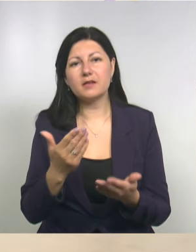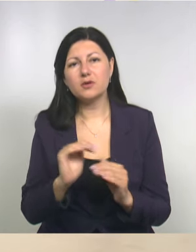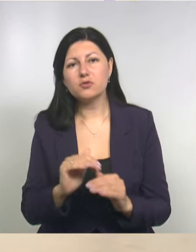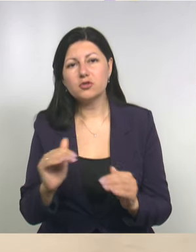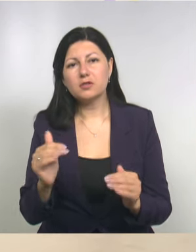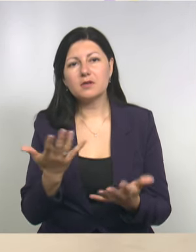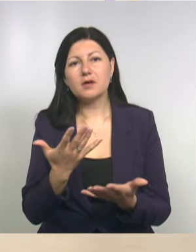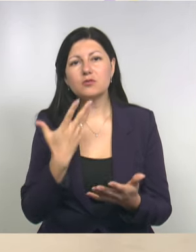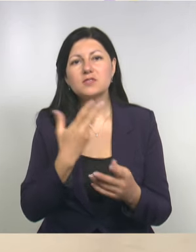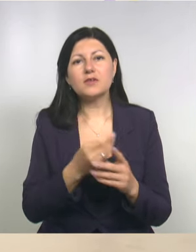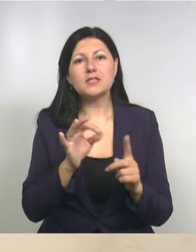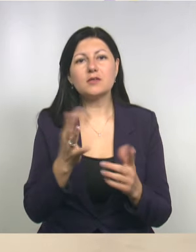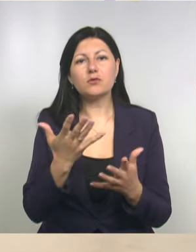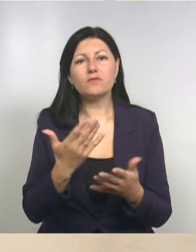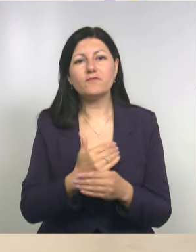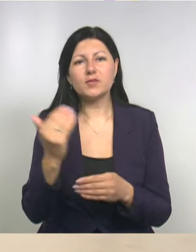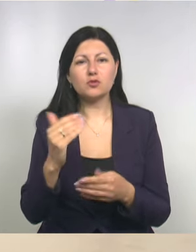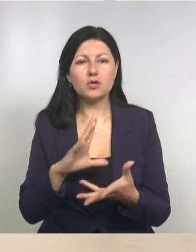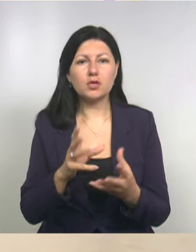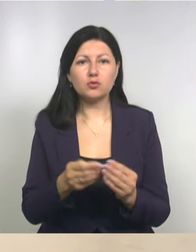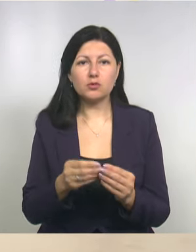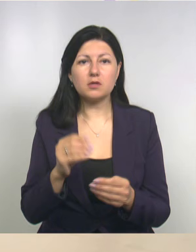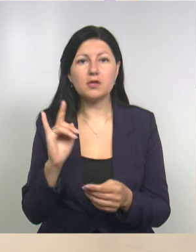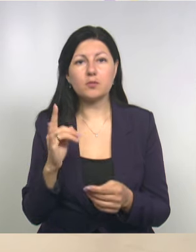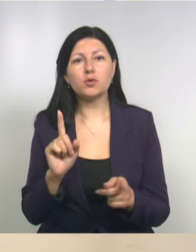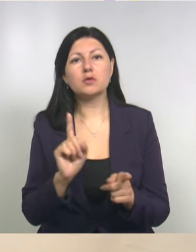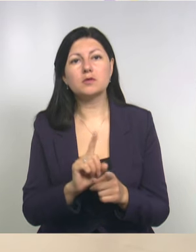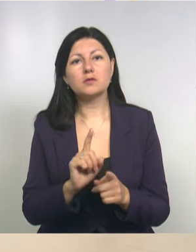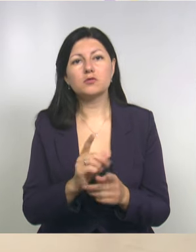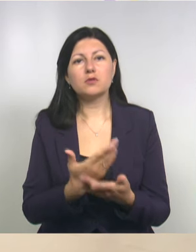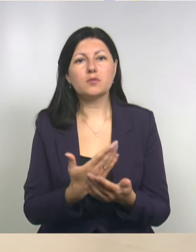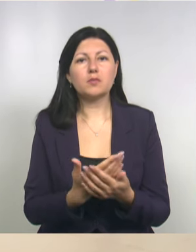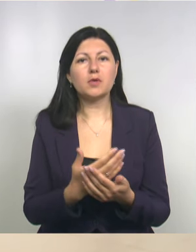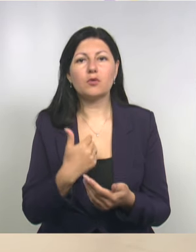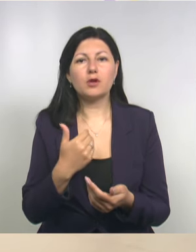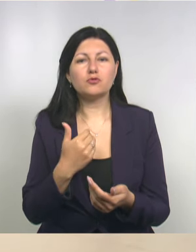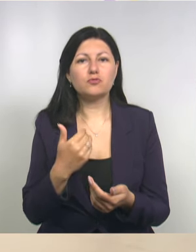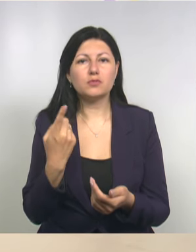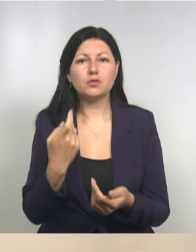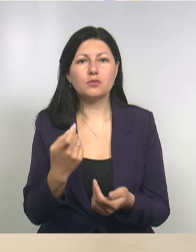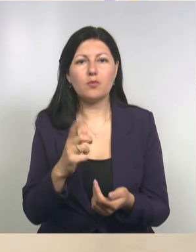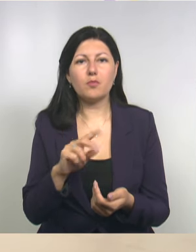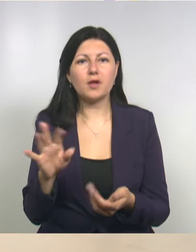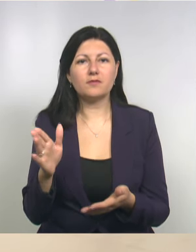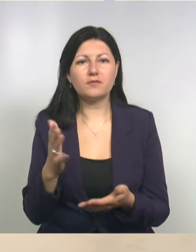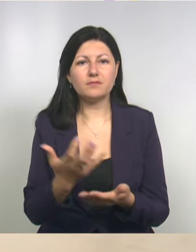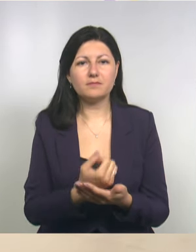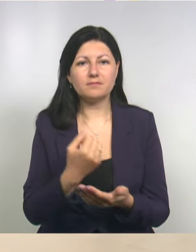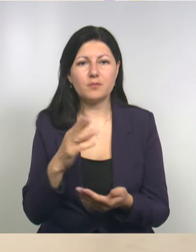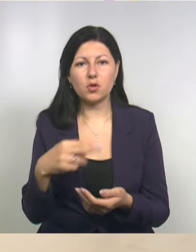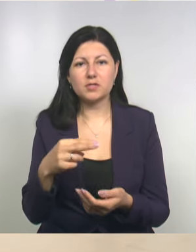ставит своей целью, да, допустим, высокий результат, да, ребенок ставит своей целью, там, не знаю, 100 баллов по литературе, вряд ли это